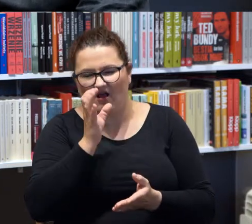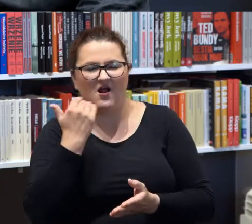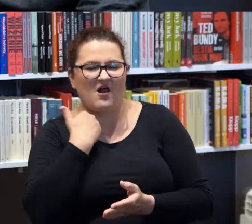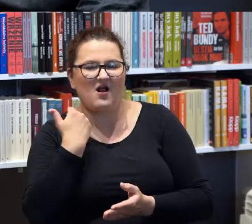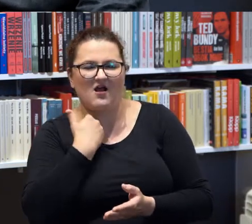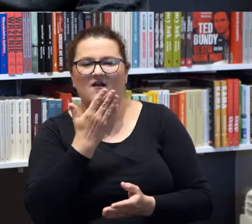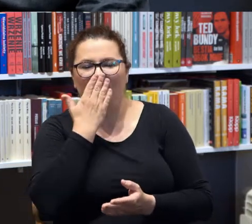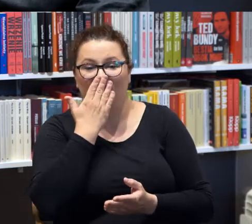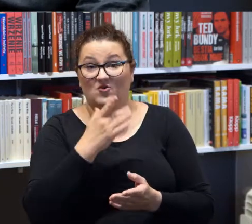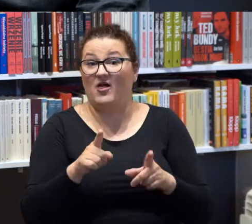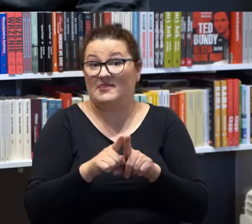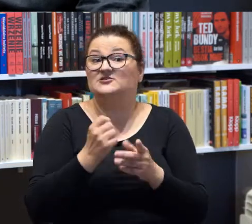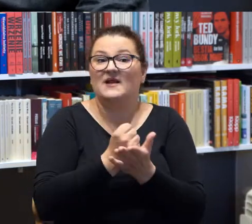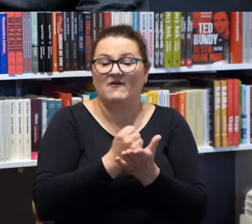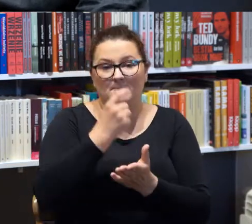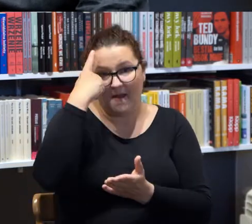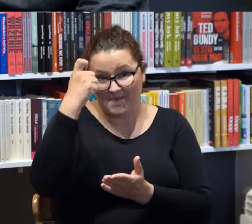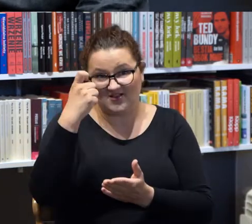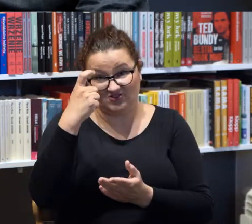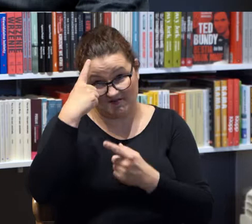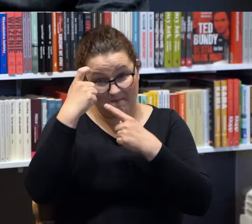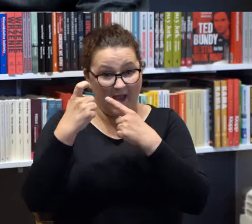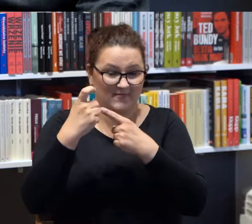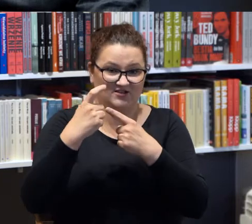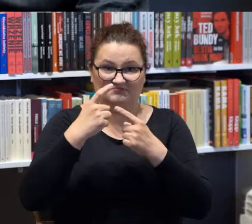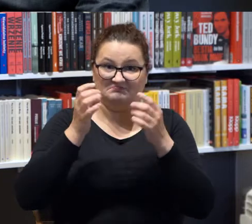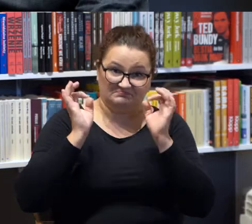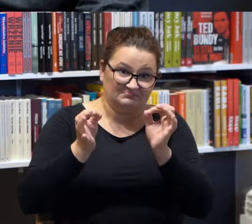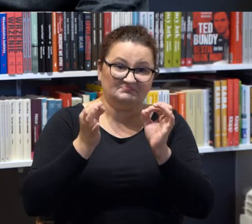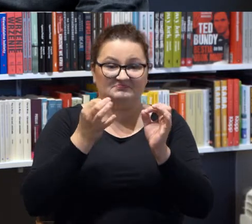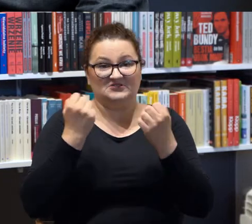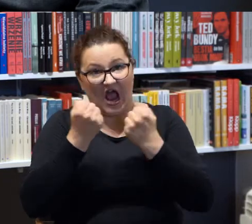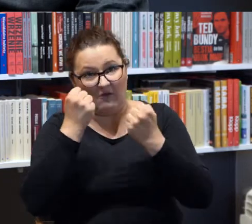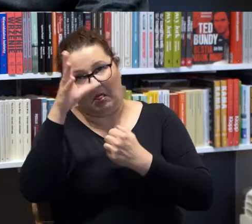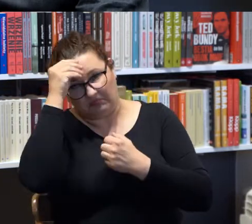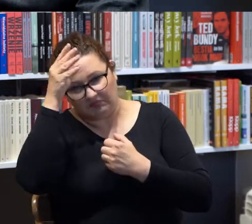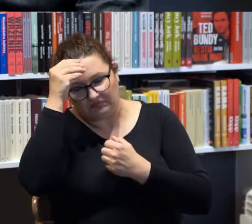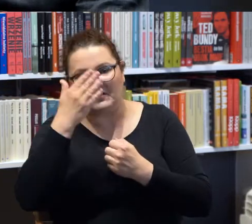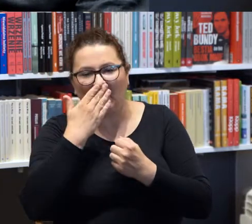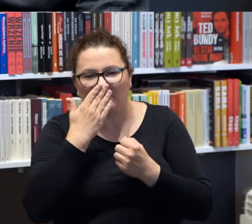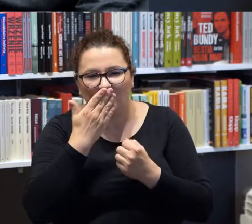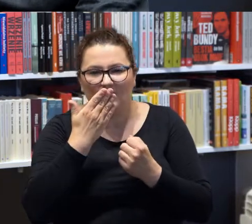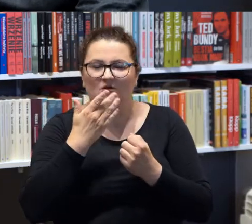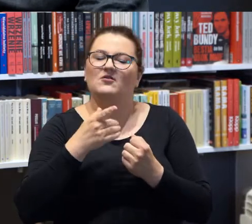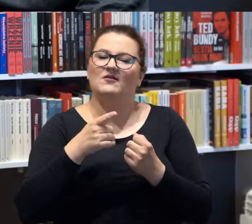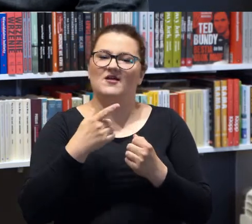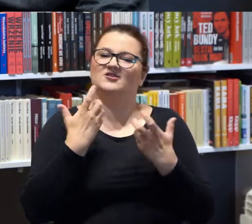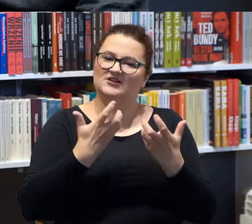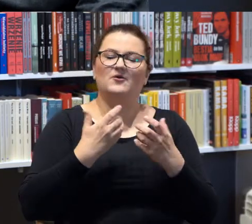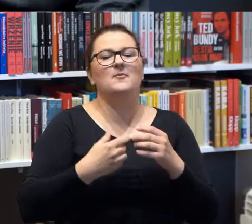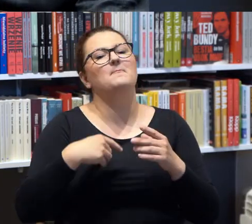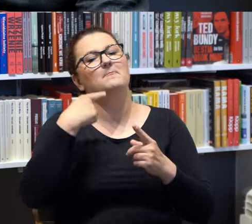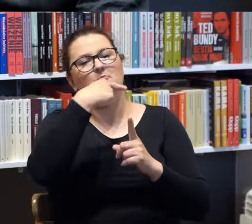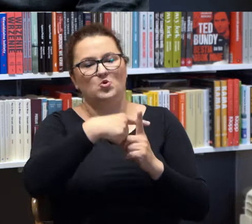o pamięci i o tym, jak ona jest nieidealna i jak działa ta dynamika pamięci. I to wszystko chciałam, żeby pływało w takim trochę patriarchalnym